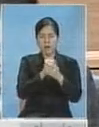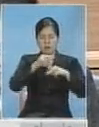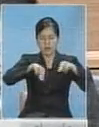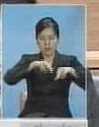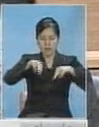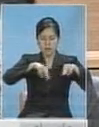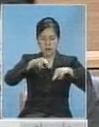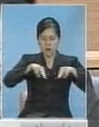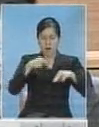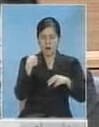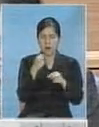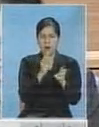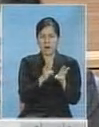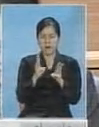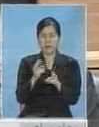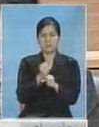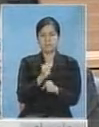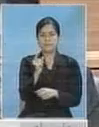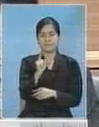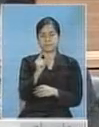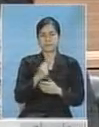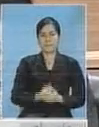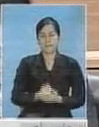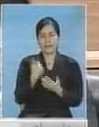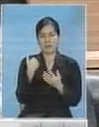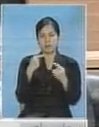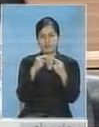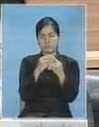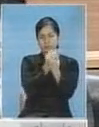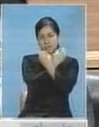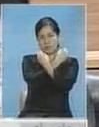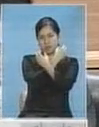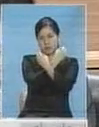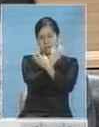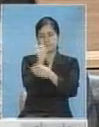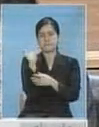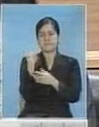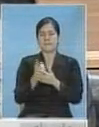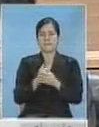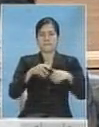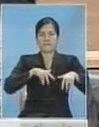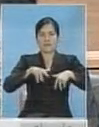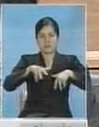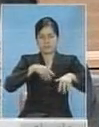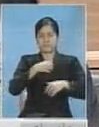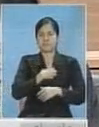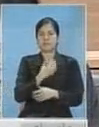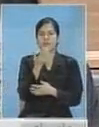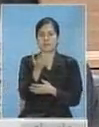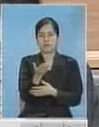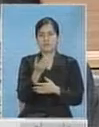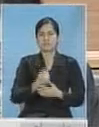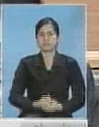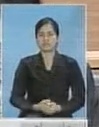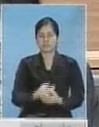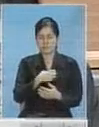ทางนี้นะครับทำอย่างไรจะให้เป็นถนนแล้วมีไฟเหลืองไฟแดงเพราะว่าประชาชนเขาเรียกร้องมามากครับ